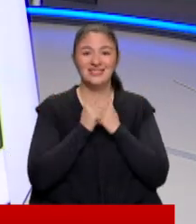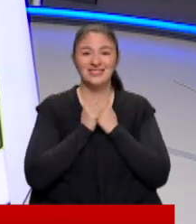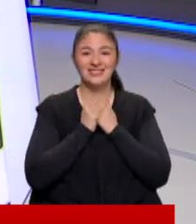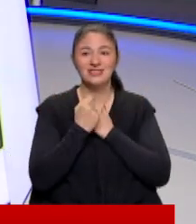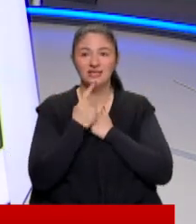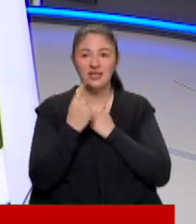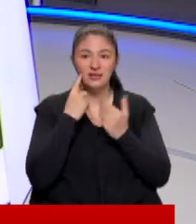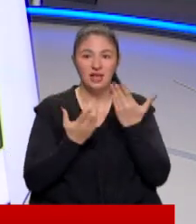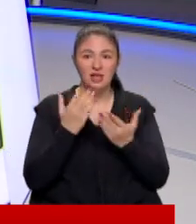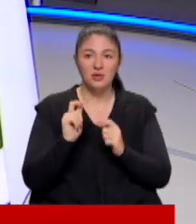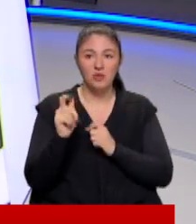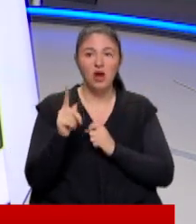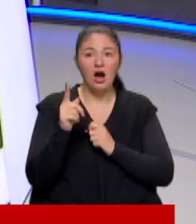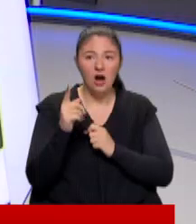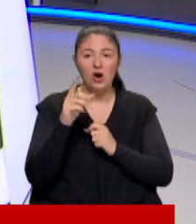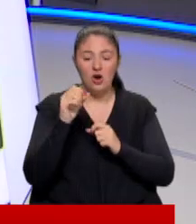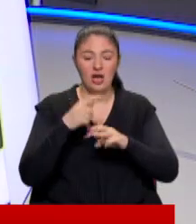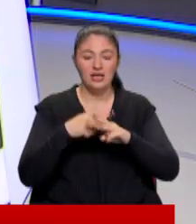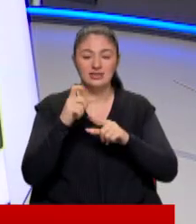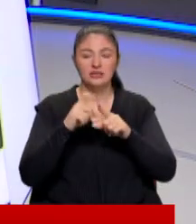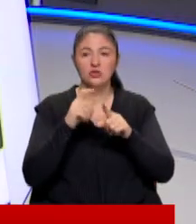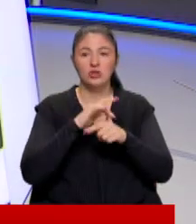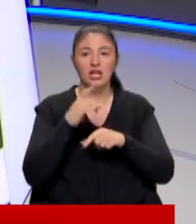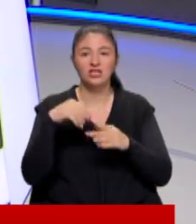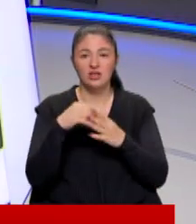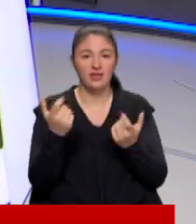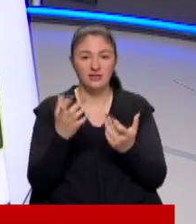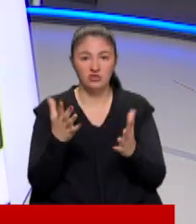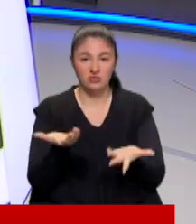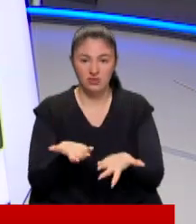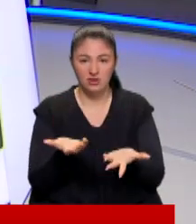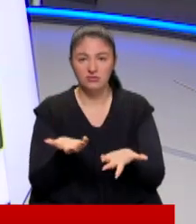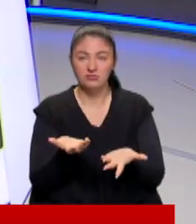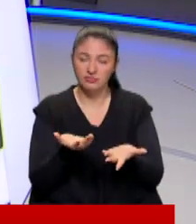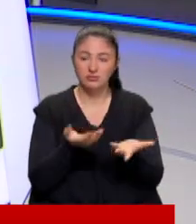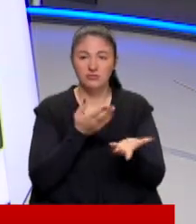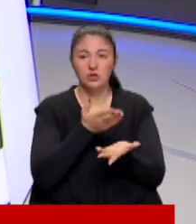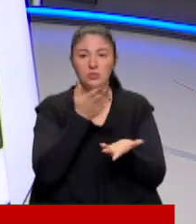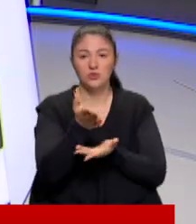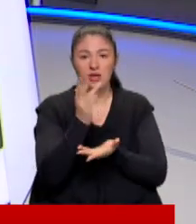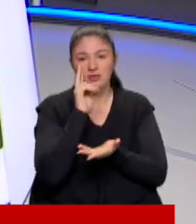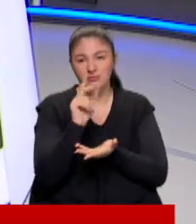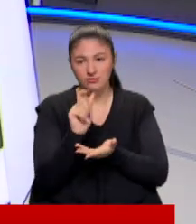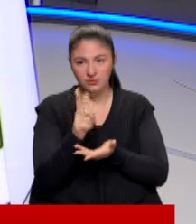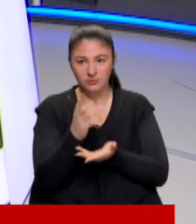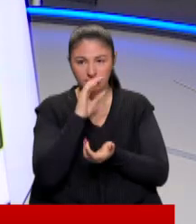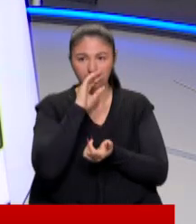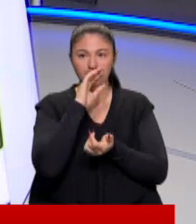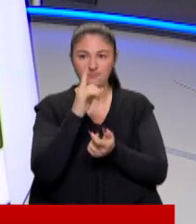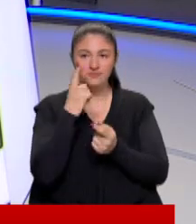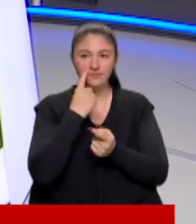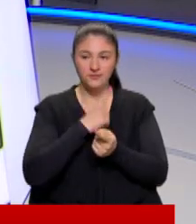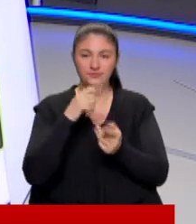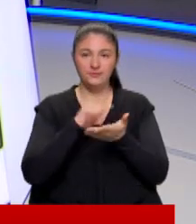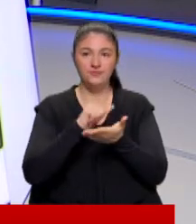diye değerlendirmeler. OECD ülkeleri içinde neredeyiz acaba? İşte buraya bakmamız gerekiyor. Bir de